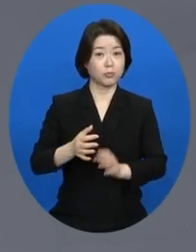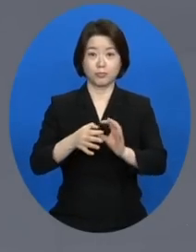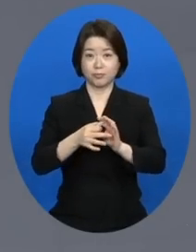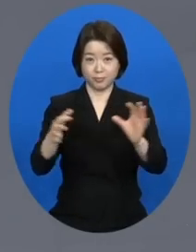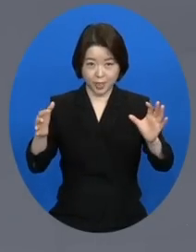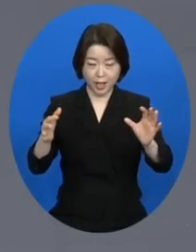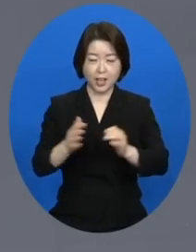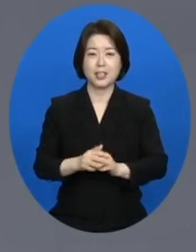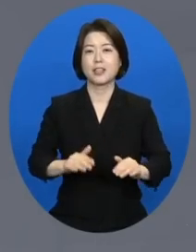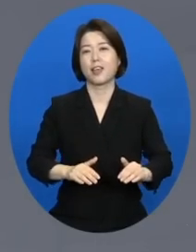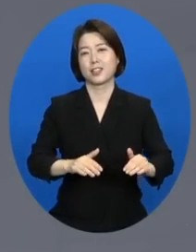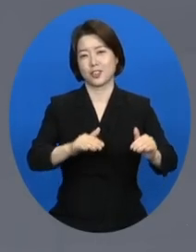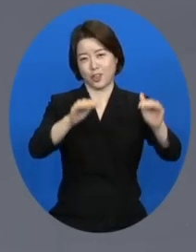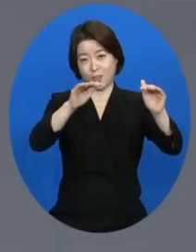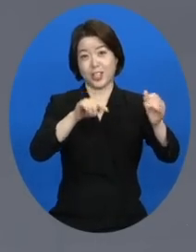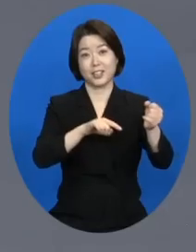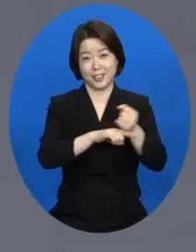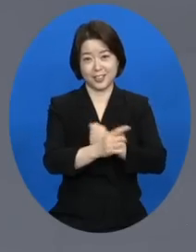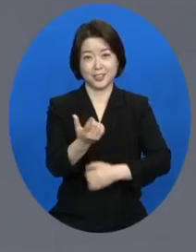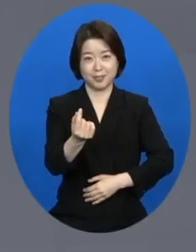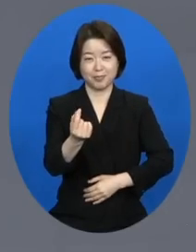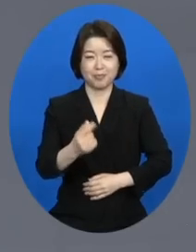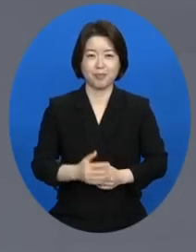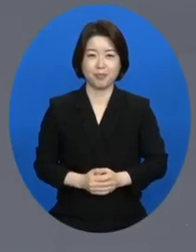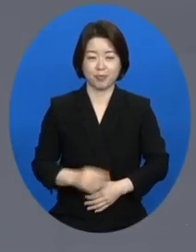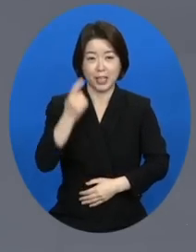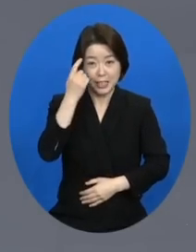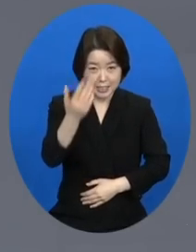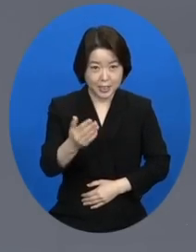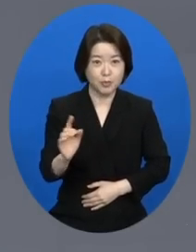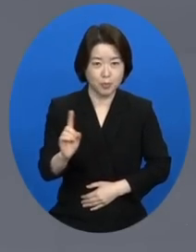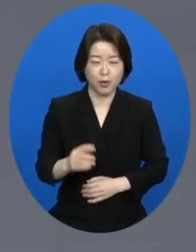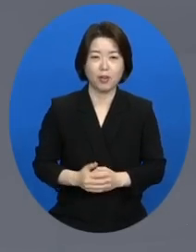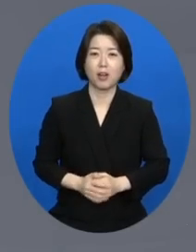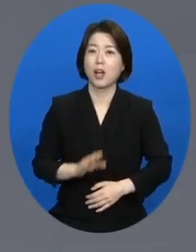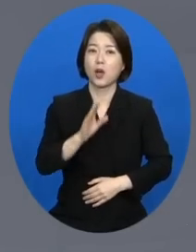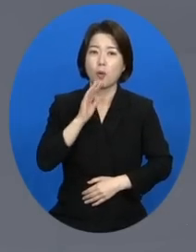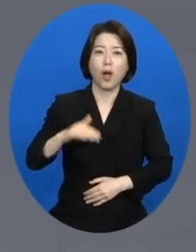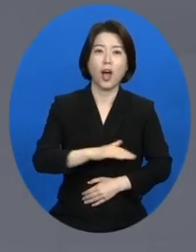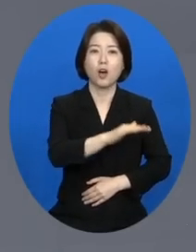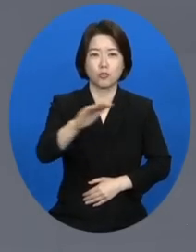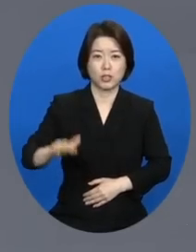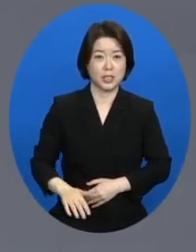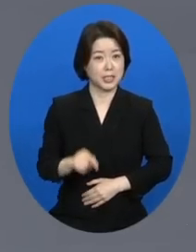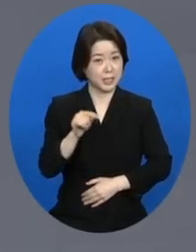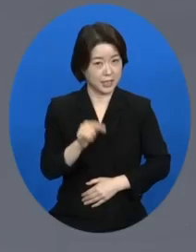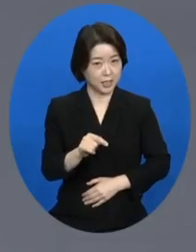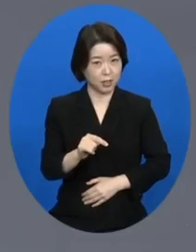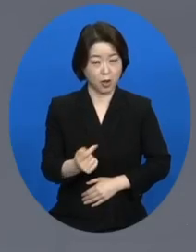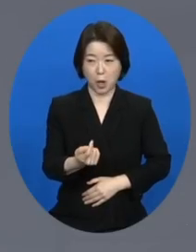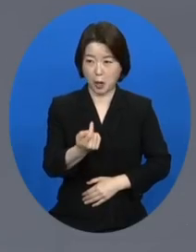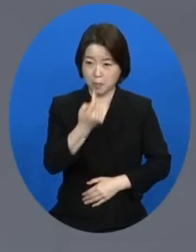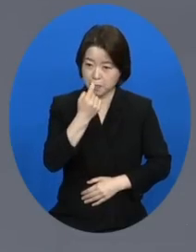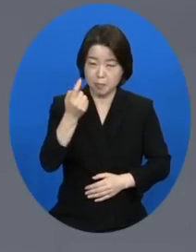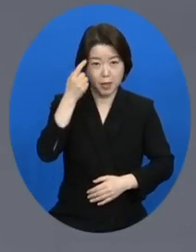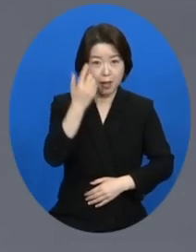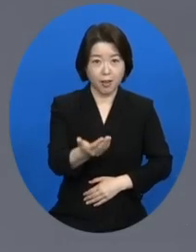이게 성장했다는 뜻입니다. 질문은 과연 우리는 이것을